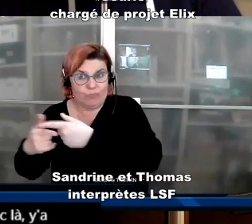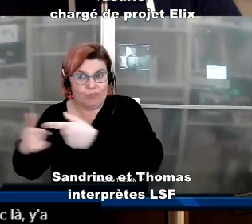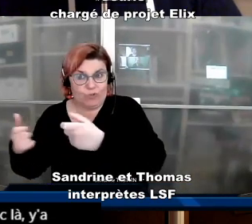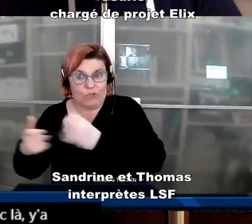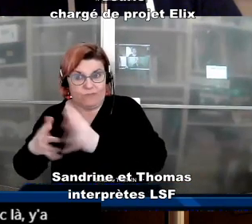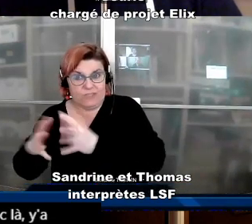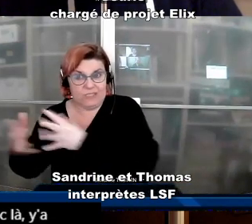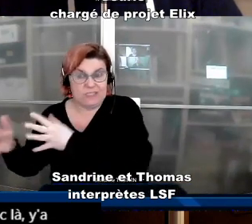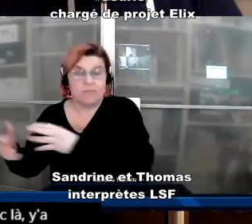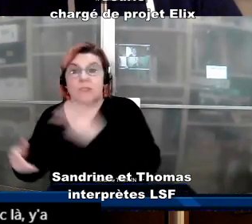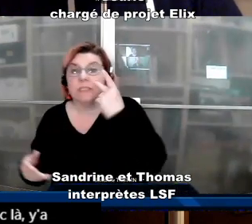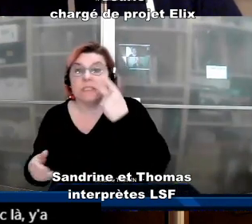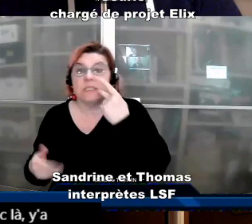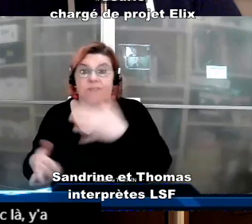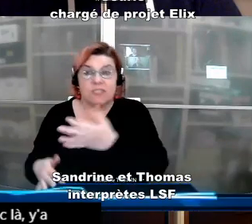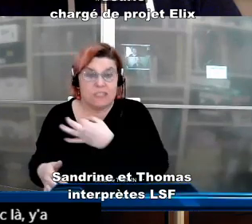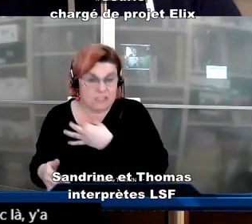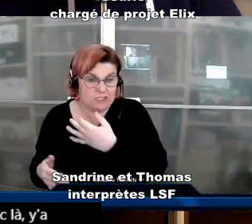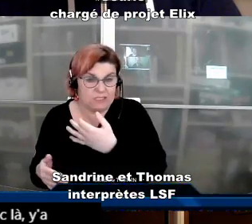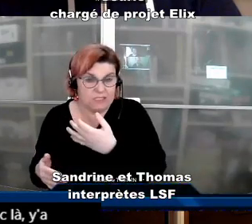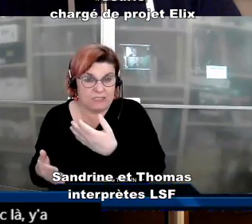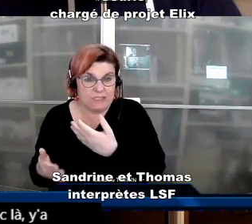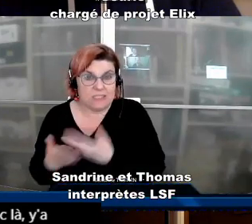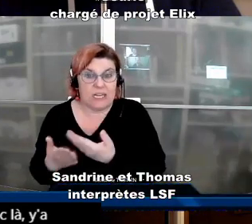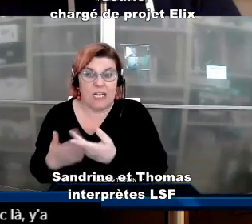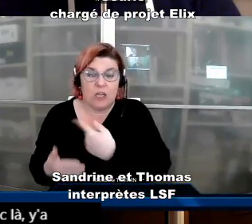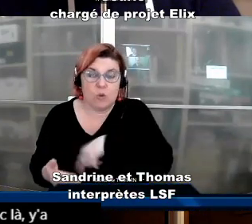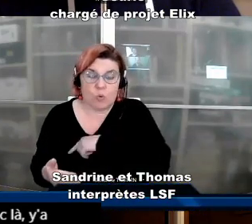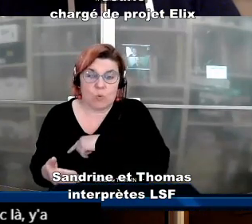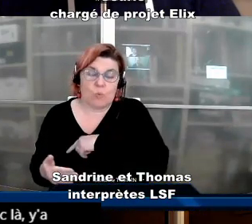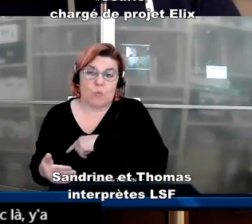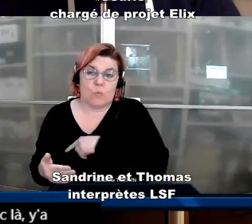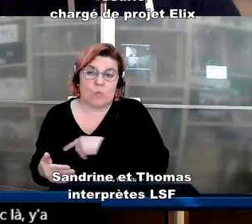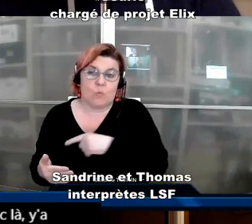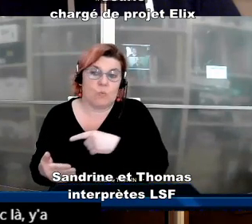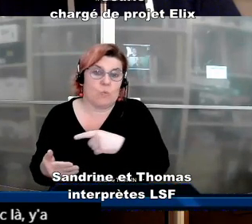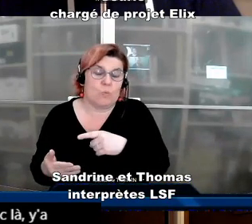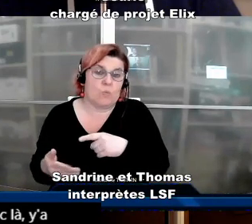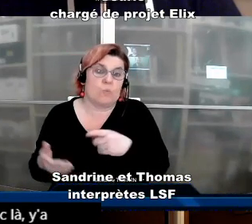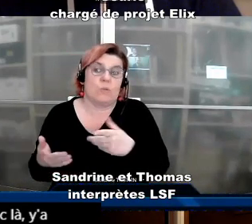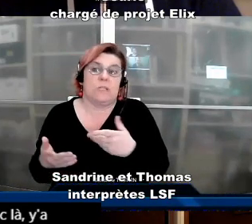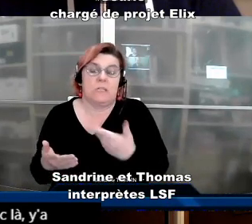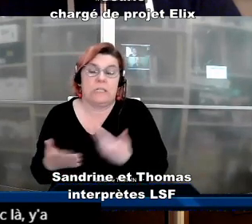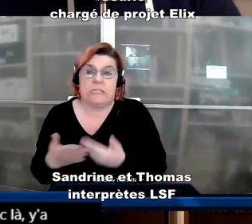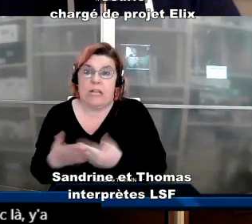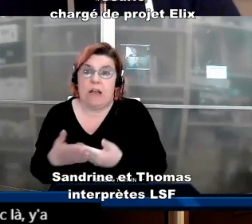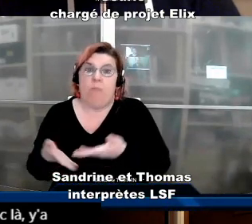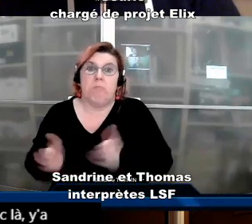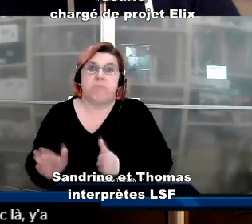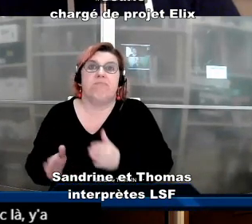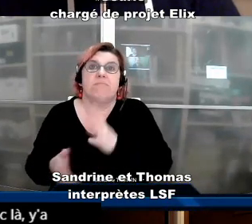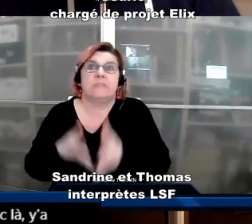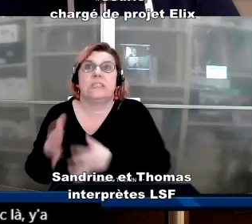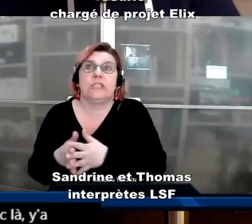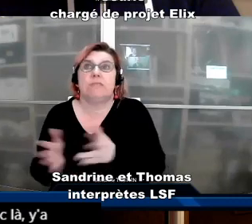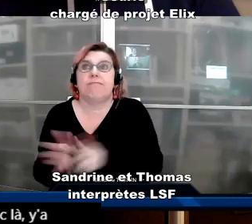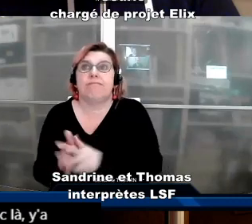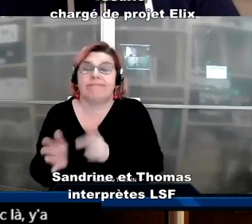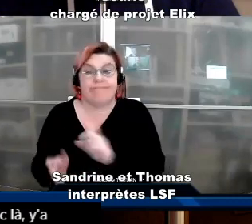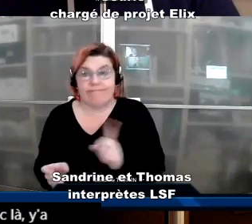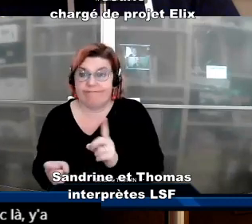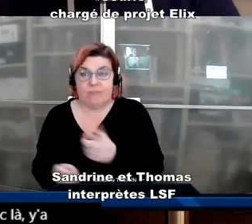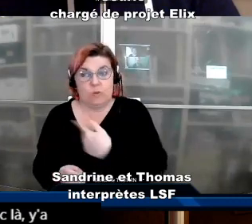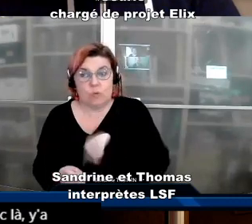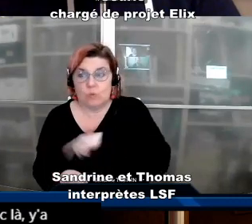nous, c'est pas nous qui fixons la langue des signes française. Voilà, nous, on reflète